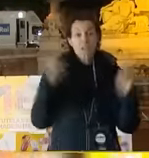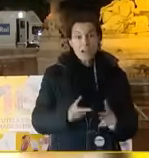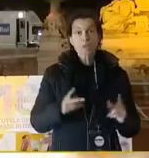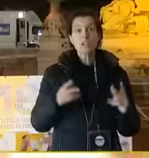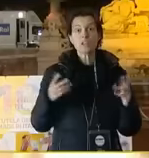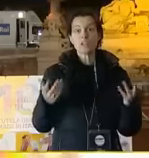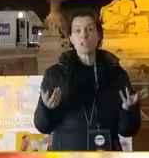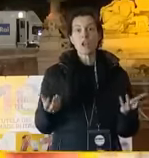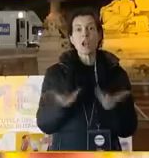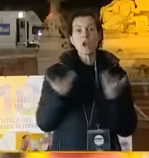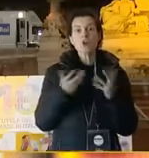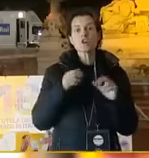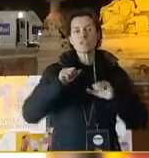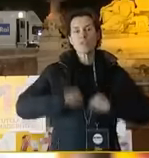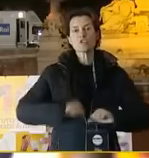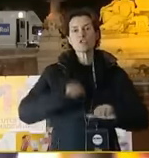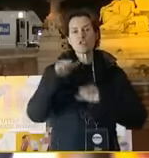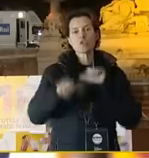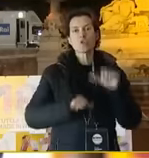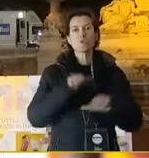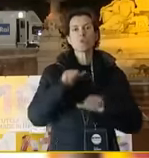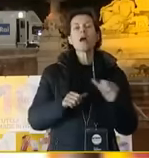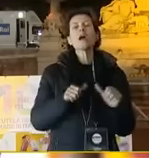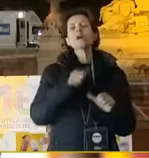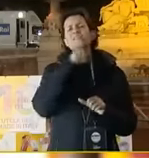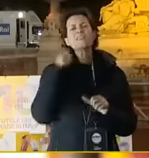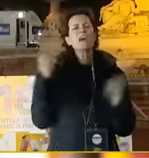davvero. Ma bisogna avere un po' di coraggio.